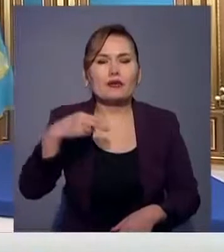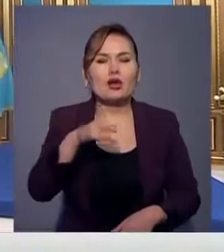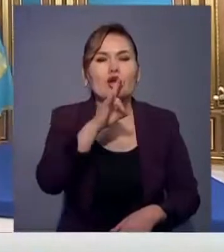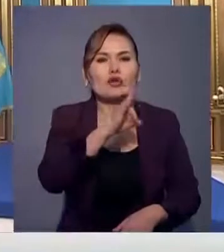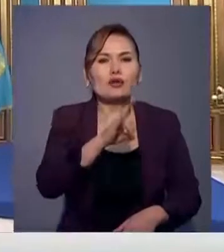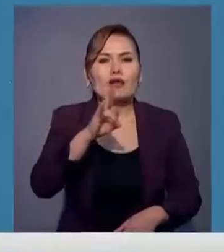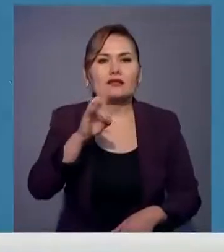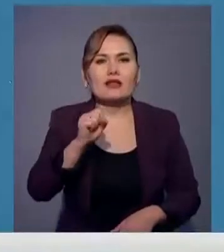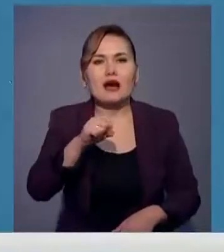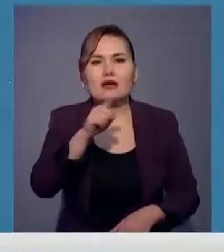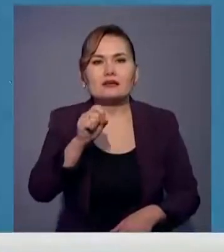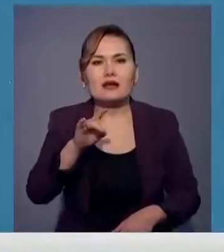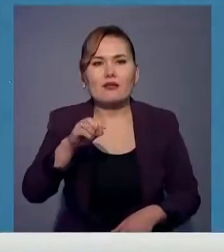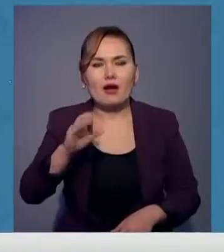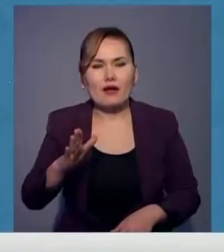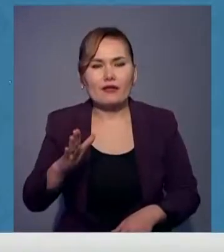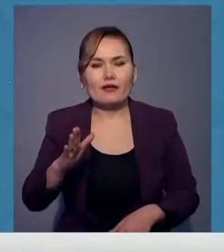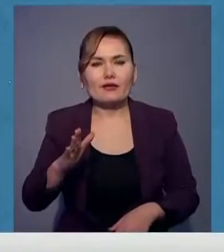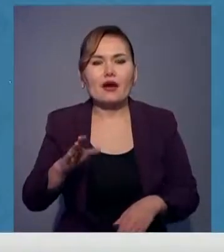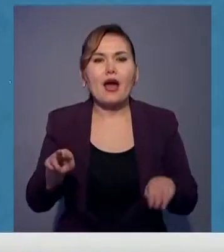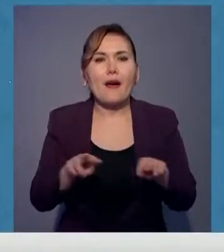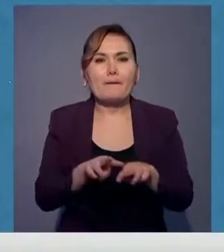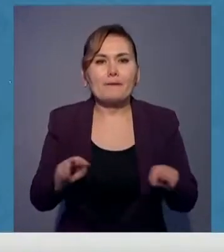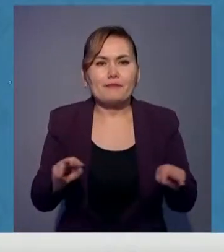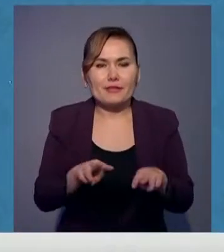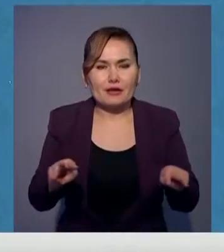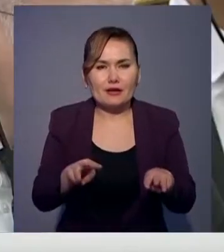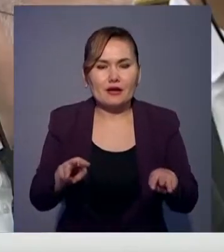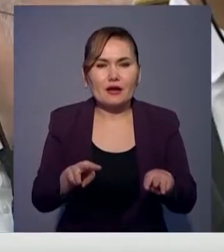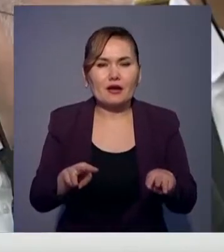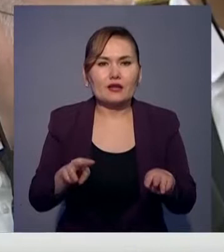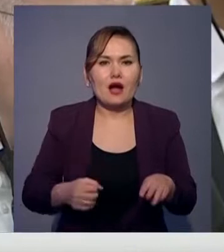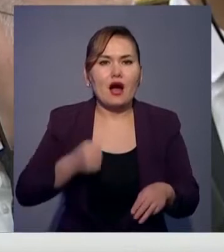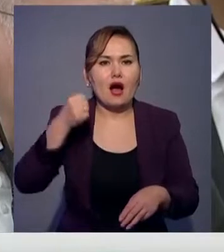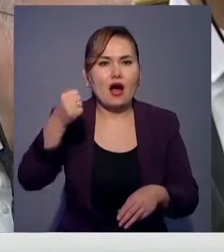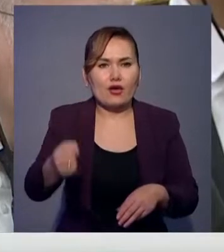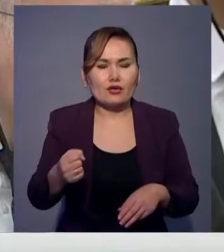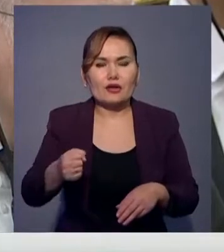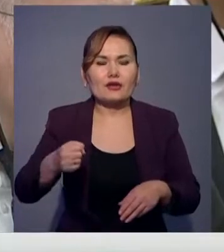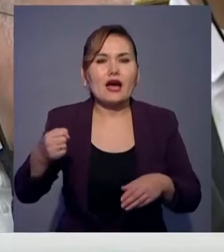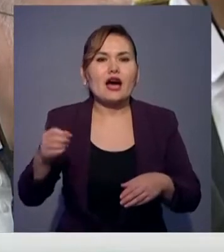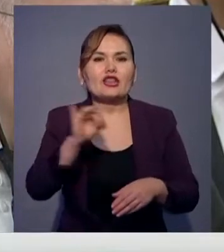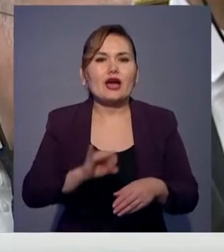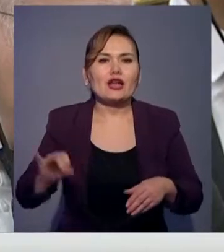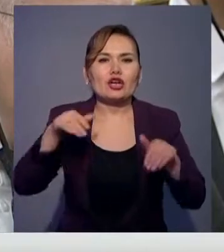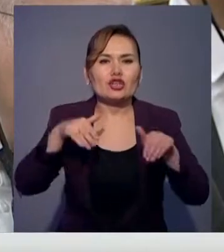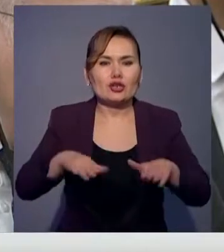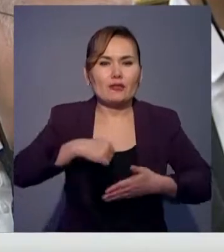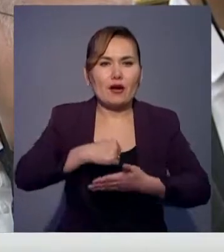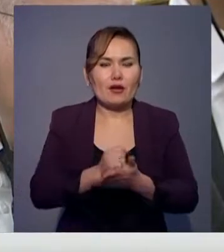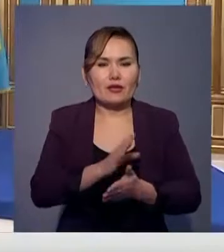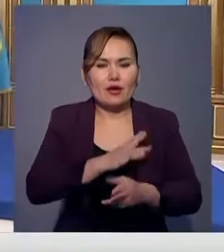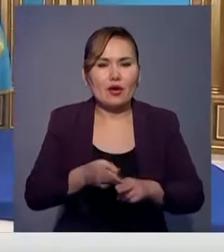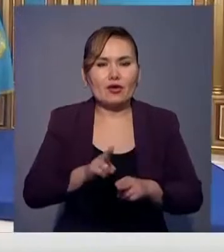Нұрсұлтан Әбішұлы Назарбаев билікке басшылардың жаңа буыны келу үшін тарихи шешім қабылдады. Өткен